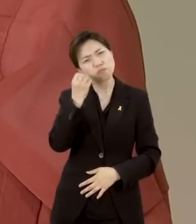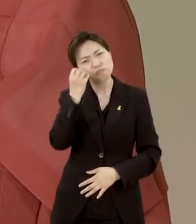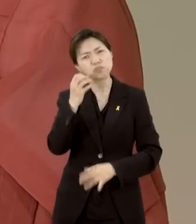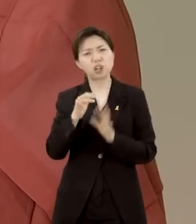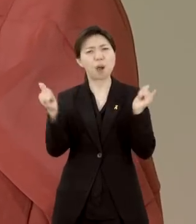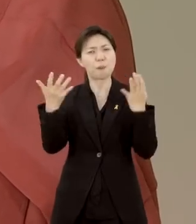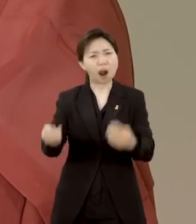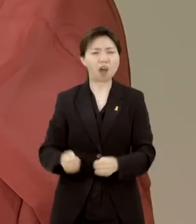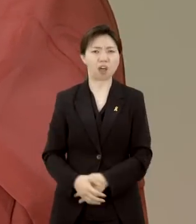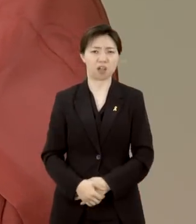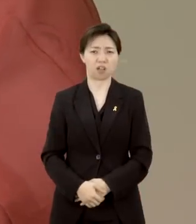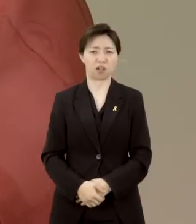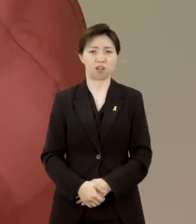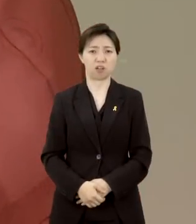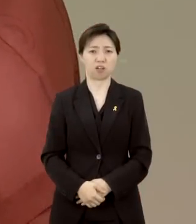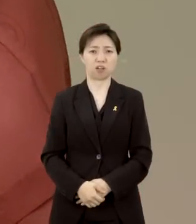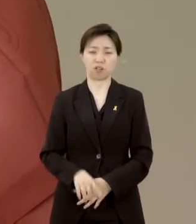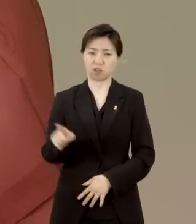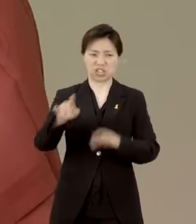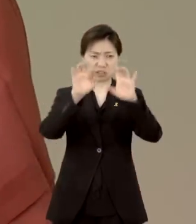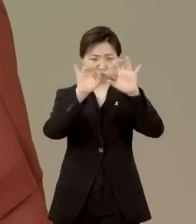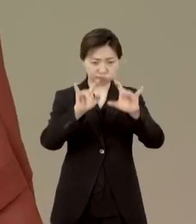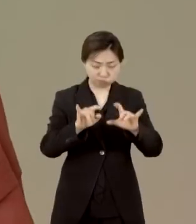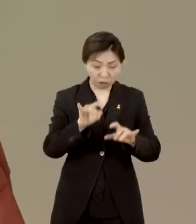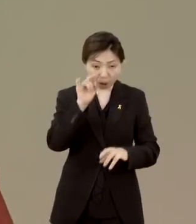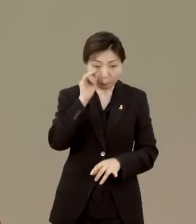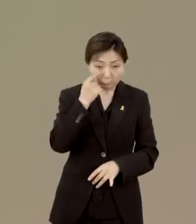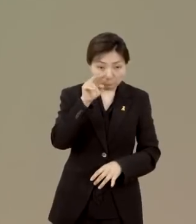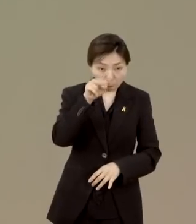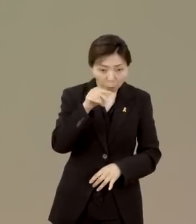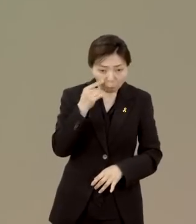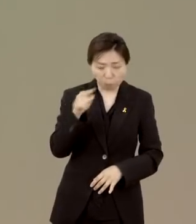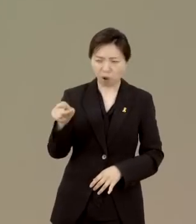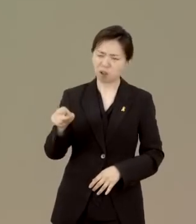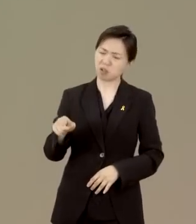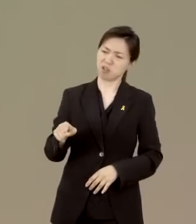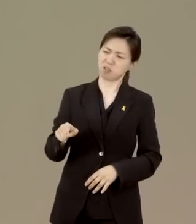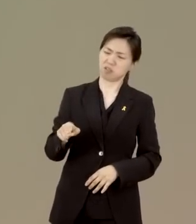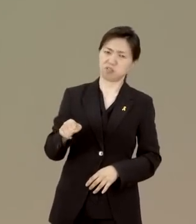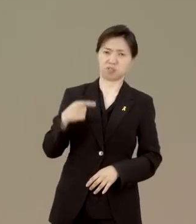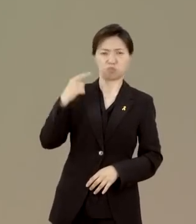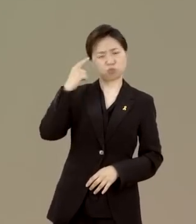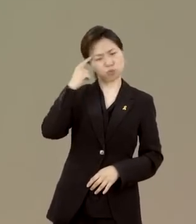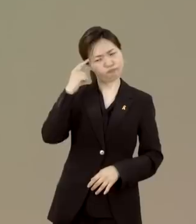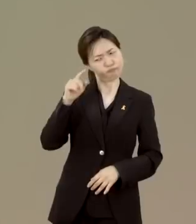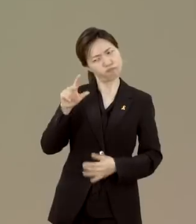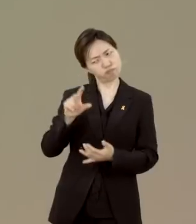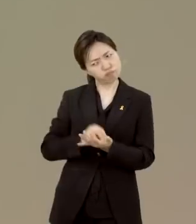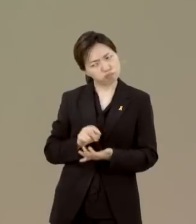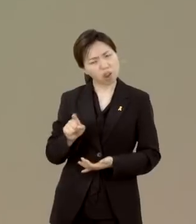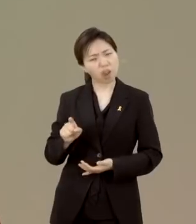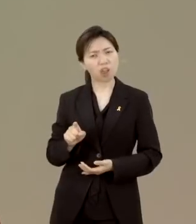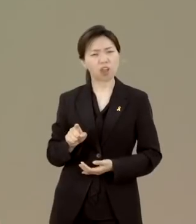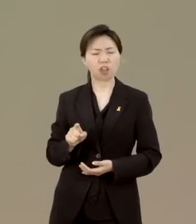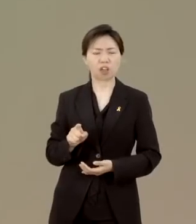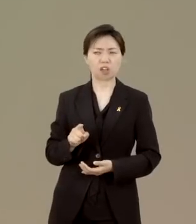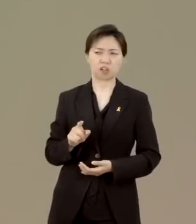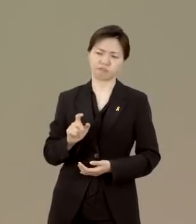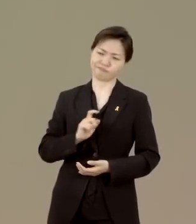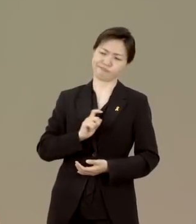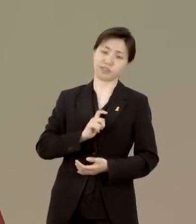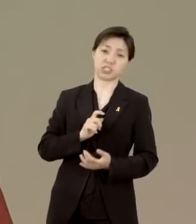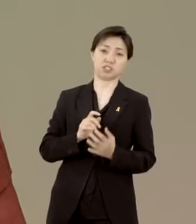많아요 심지어는 아 이분들은 좀 정신적으로 문제가 있는 건가 싶은 사람들도